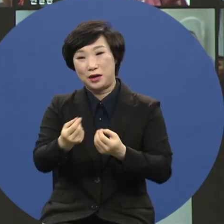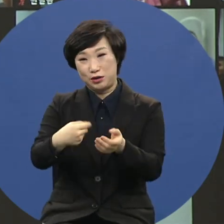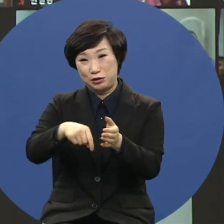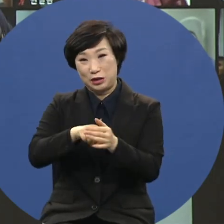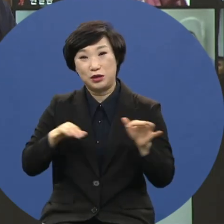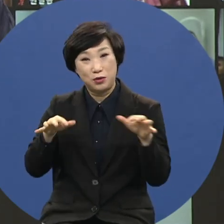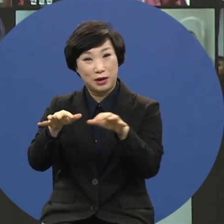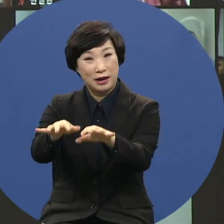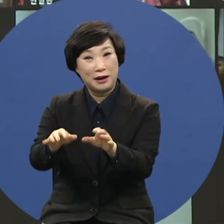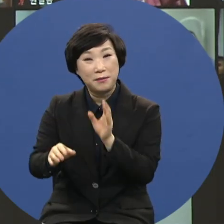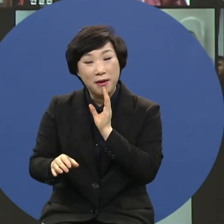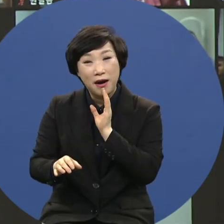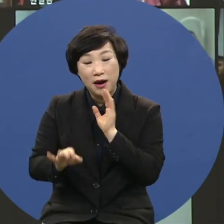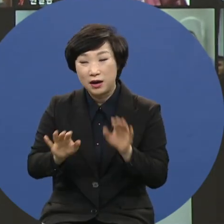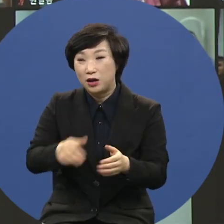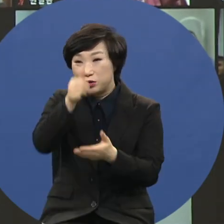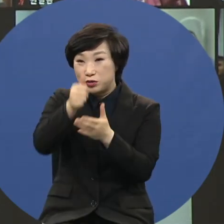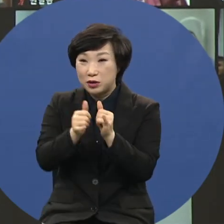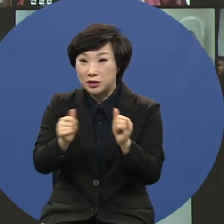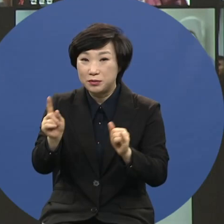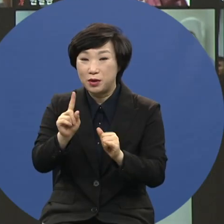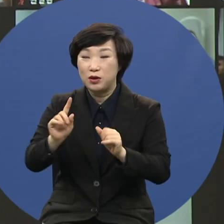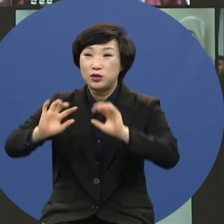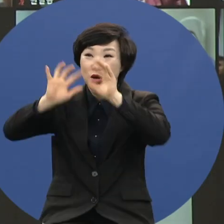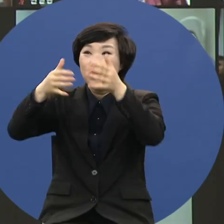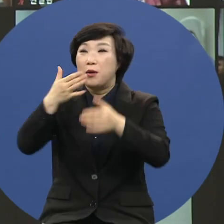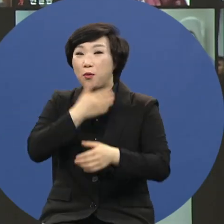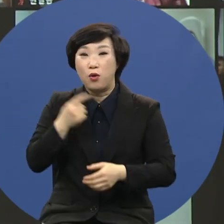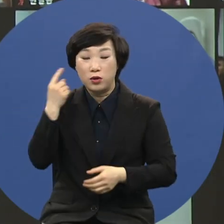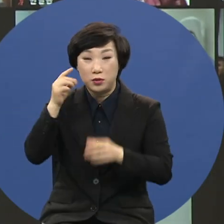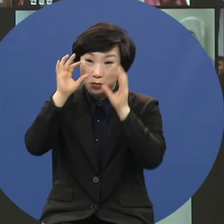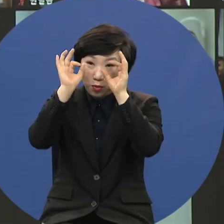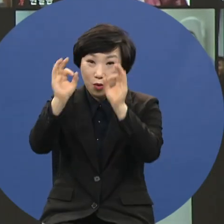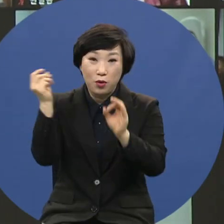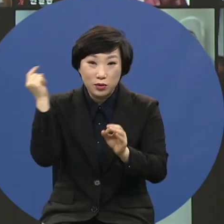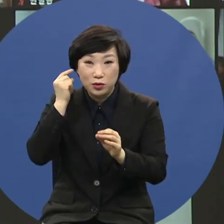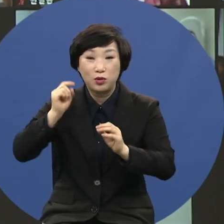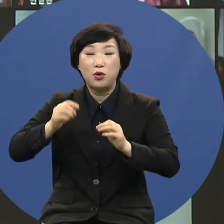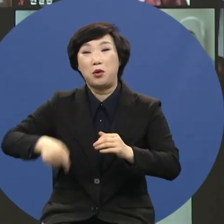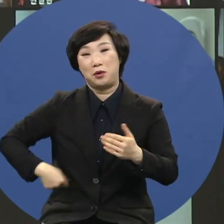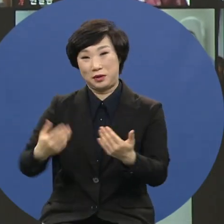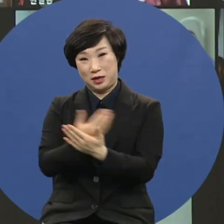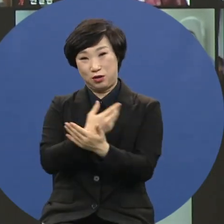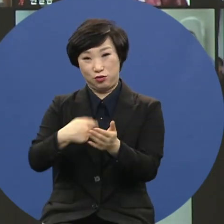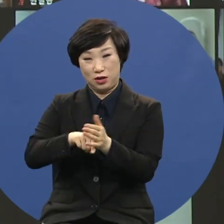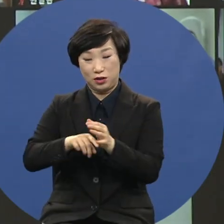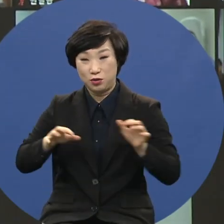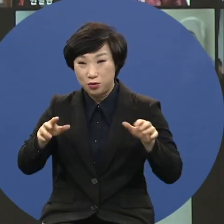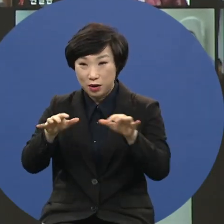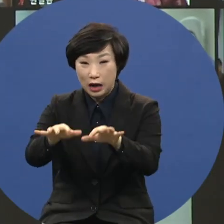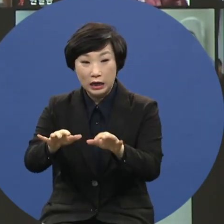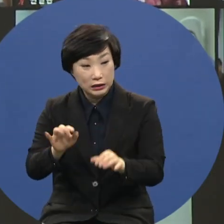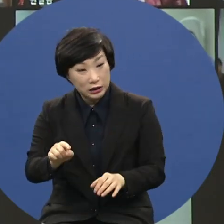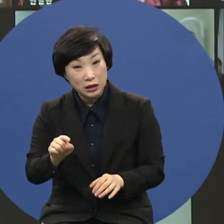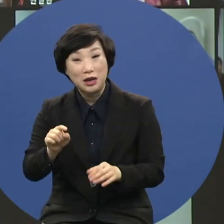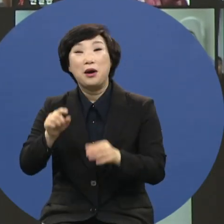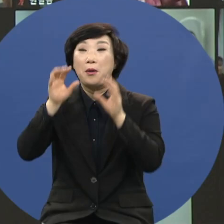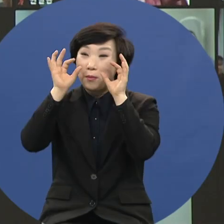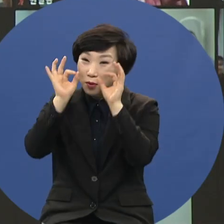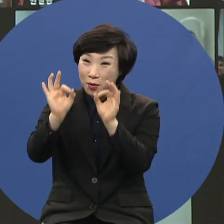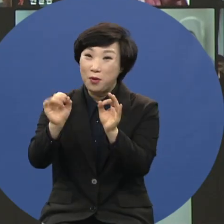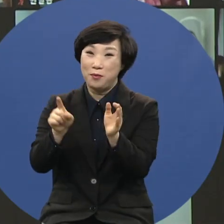위해서. 죄인들이 천국 복음을 듣고 회개하기 위해서. 그걸 보고 믿는